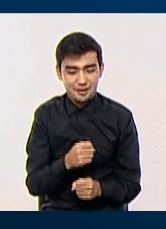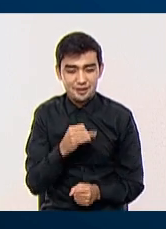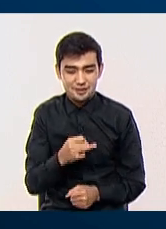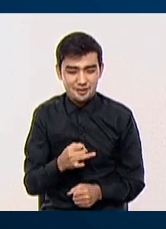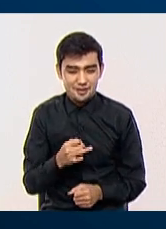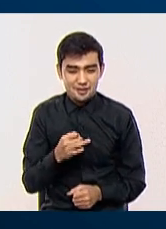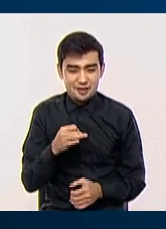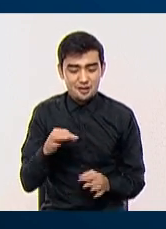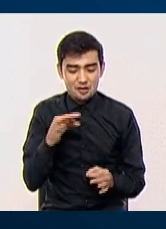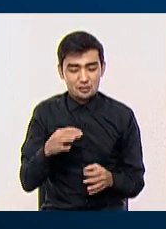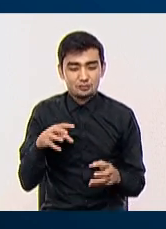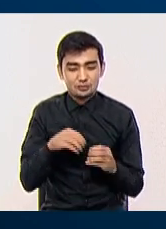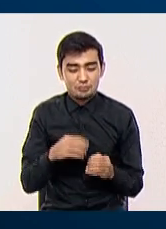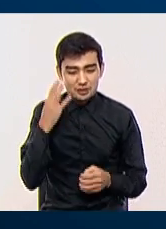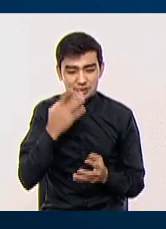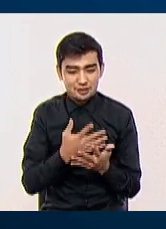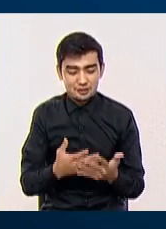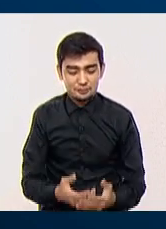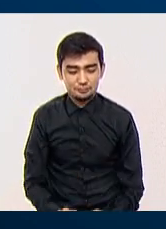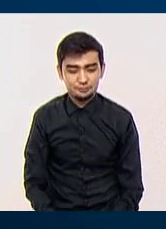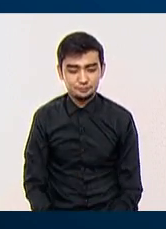дозаға қатысты халықтың пікірі сан алуан.